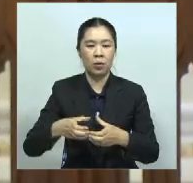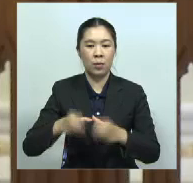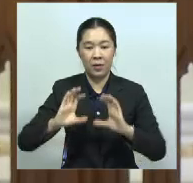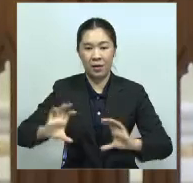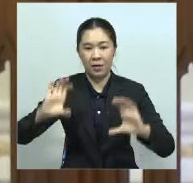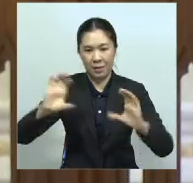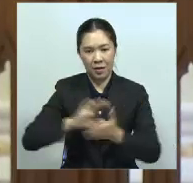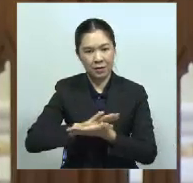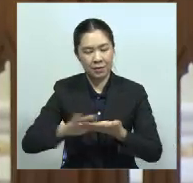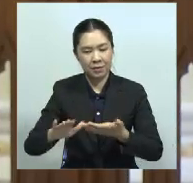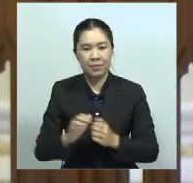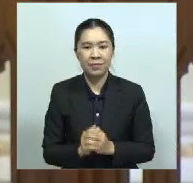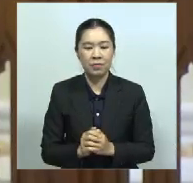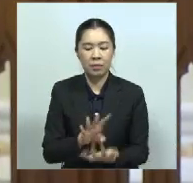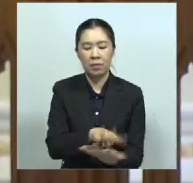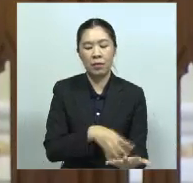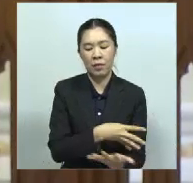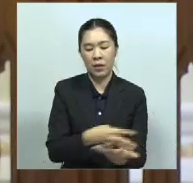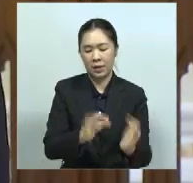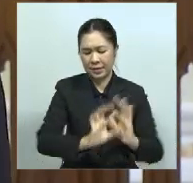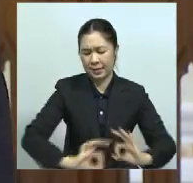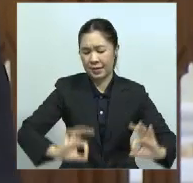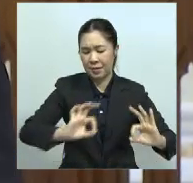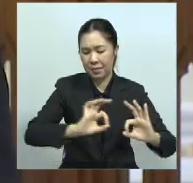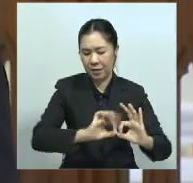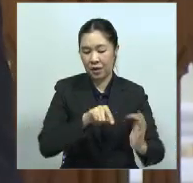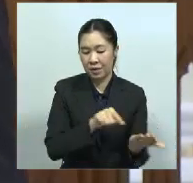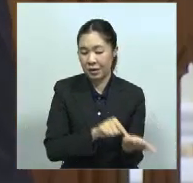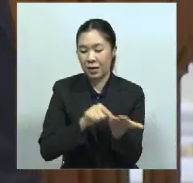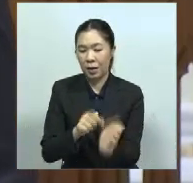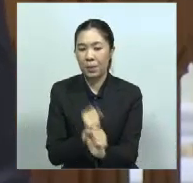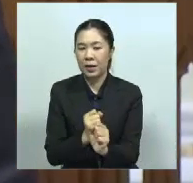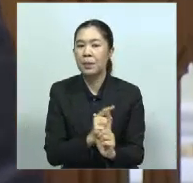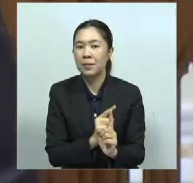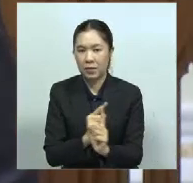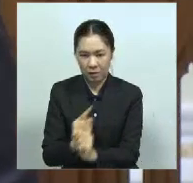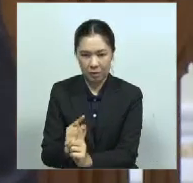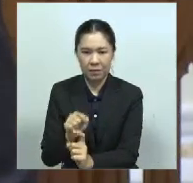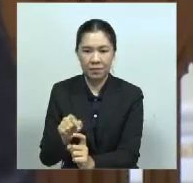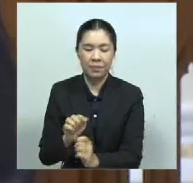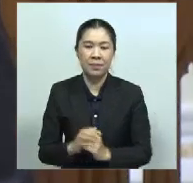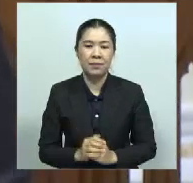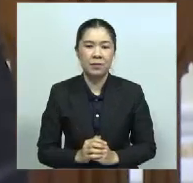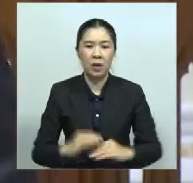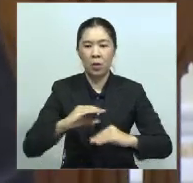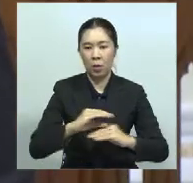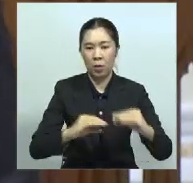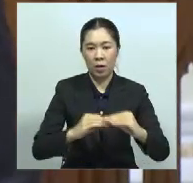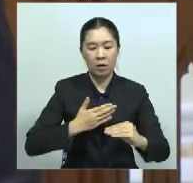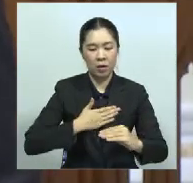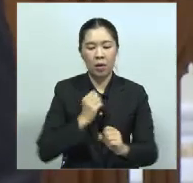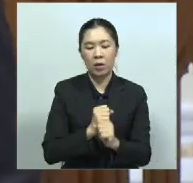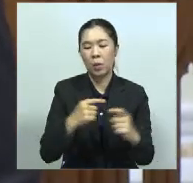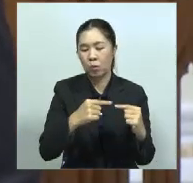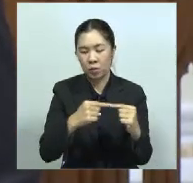ครับเราก็จะสานต่อนโยบายสำคัญที่ดำเนินมาให้ลุล่วงนะครับโดยเพราะโครงการของเราก็คงต้องทำต่อเรื่อง